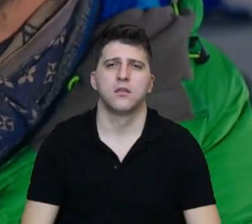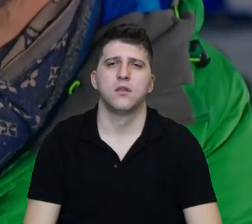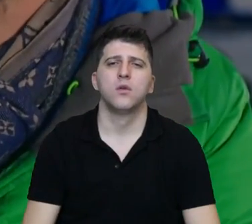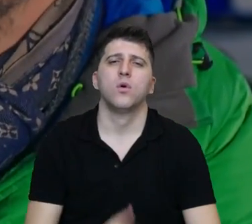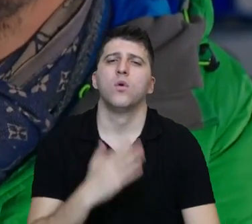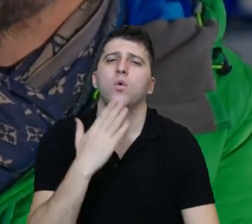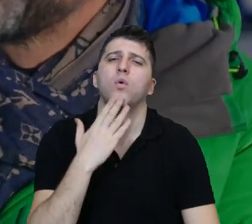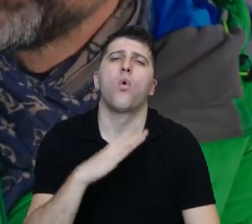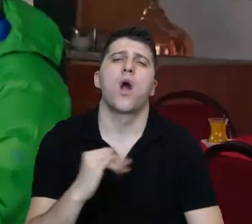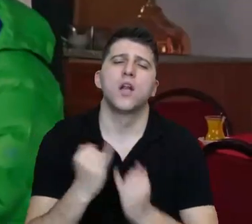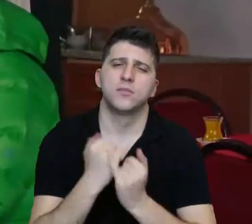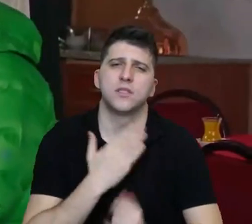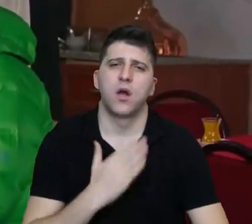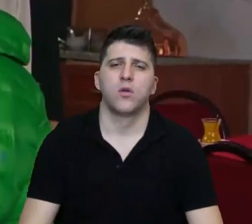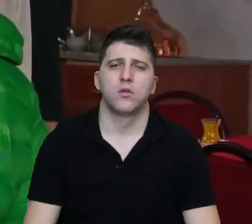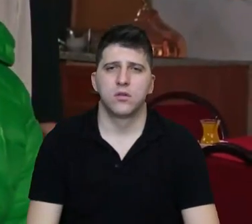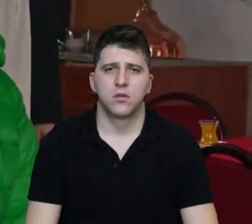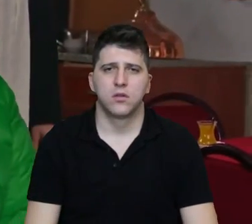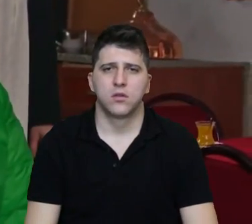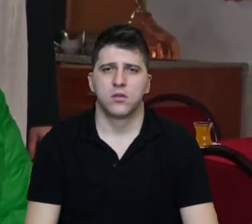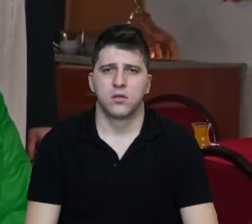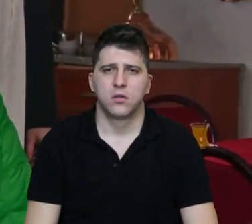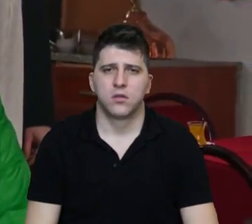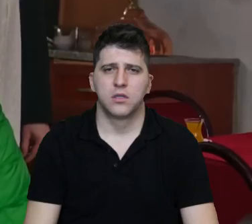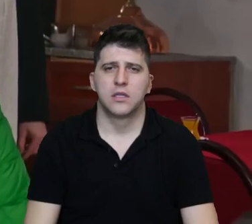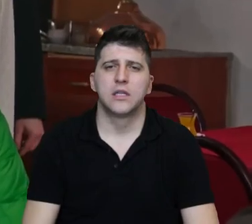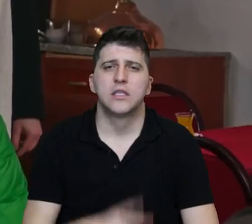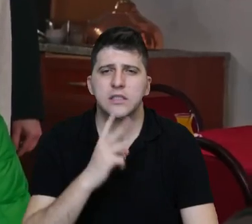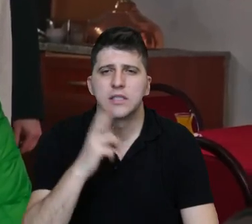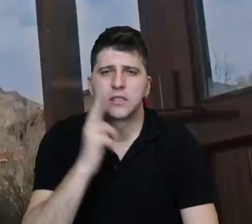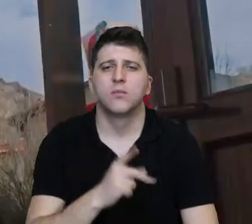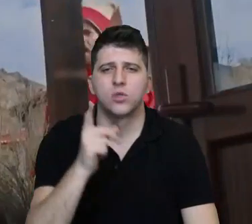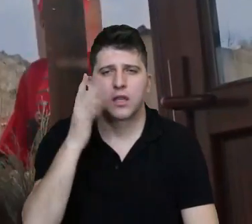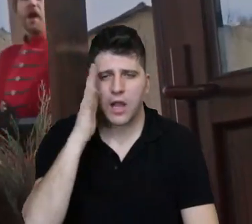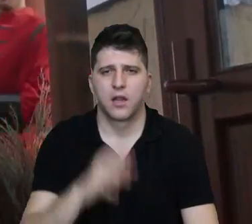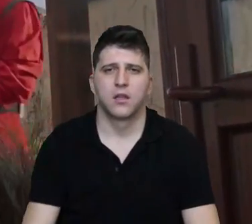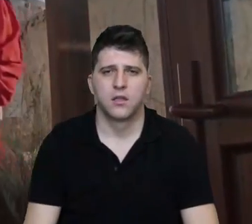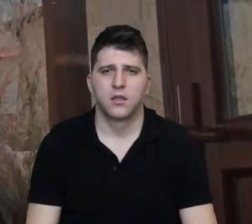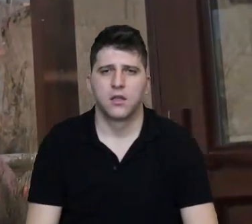Yok kardeşim, sağ ol. Kadının kulağına eğildi. Kesinlikle bu da deli.